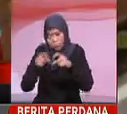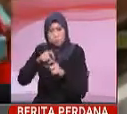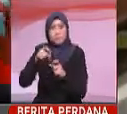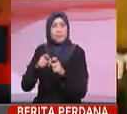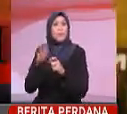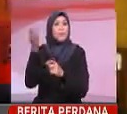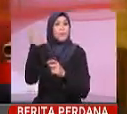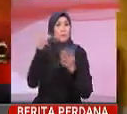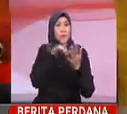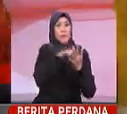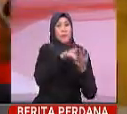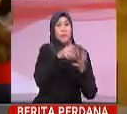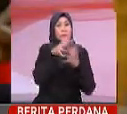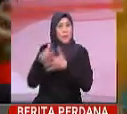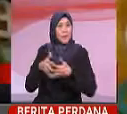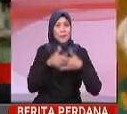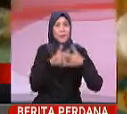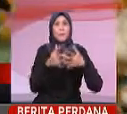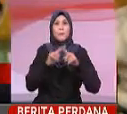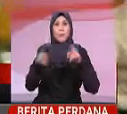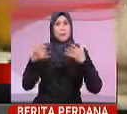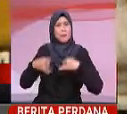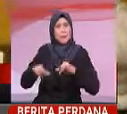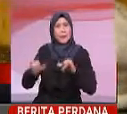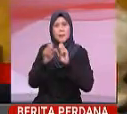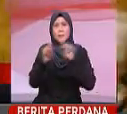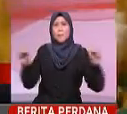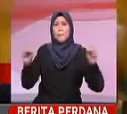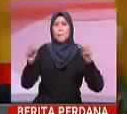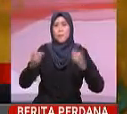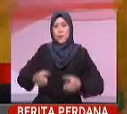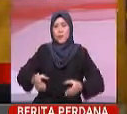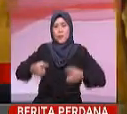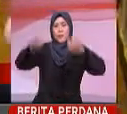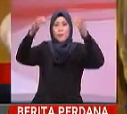pengajian di Amerika Syarikat. Dia kini masih menyiapkan sebuah bangunan